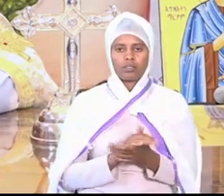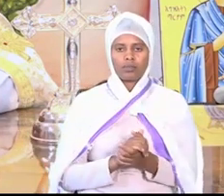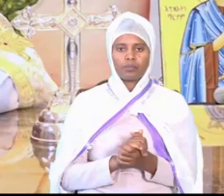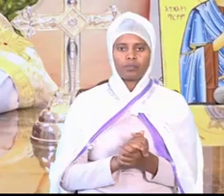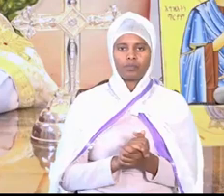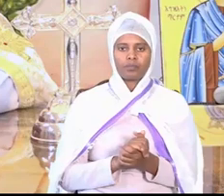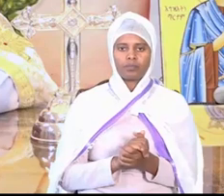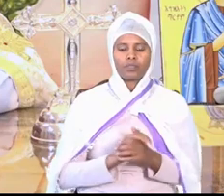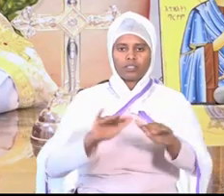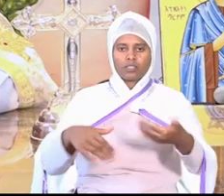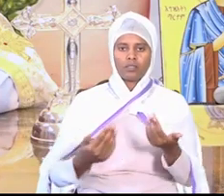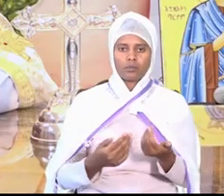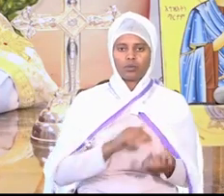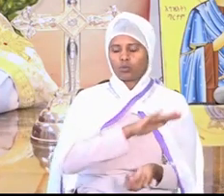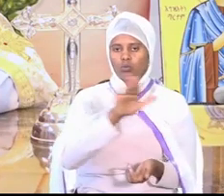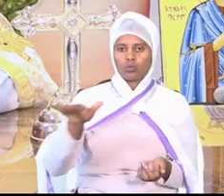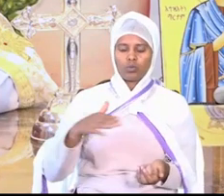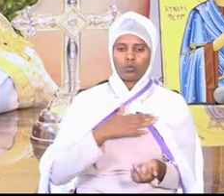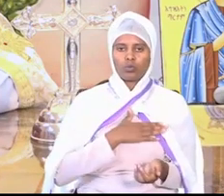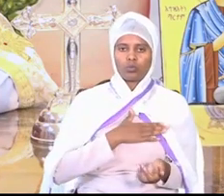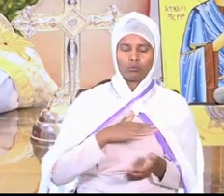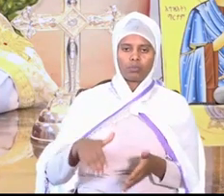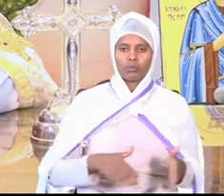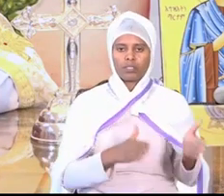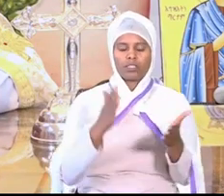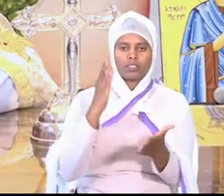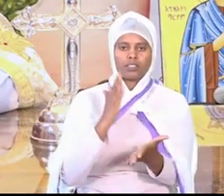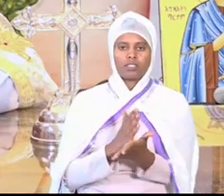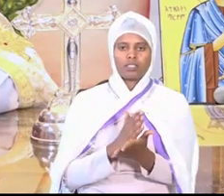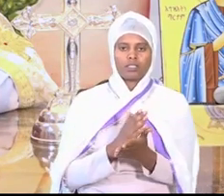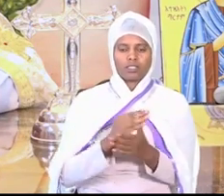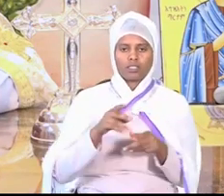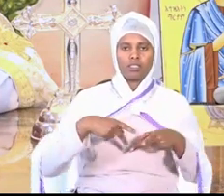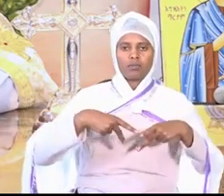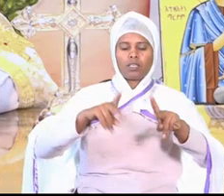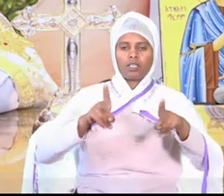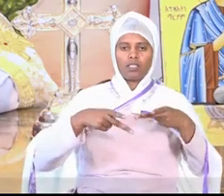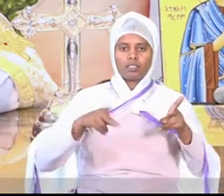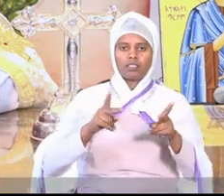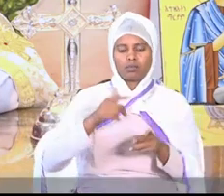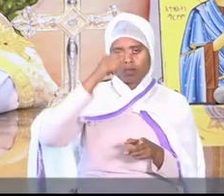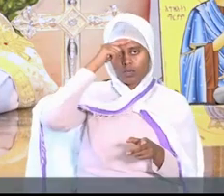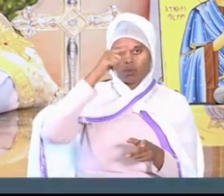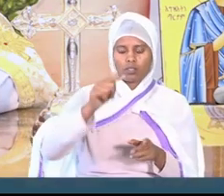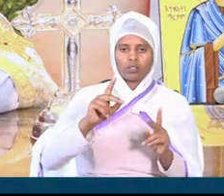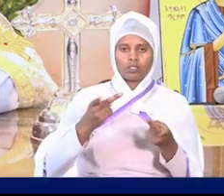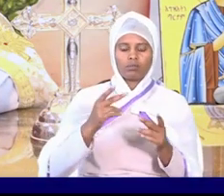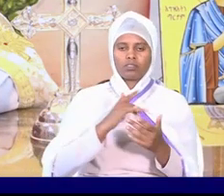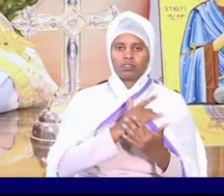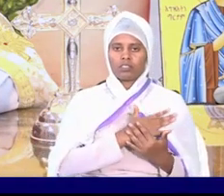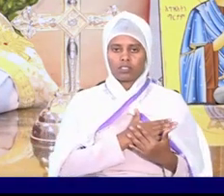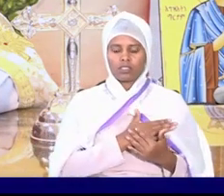اجامنا نبركز زيادة كلو بمن قدي صدقي كنمالالس